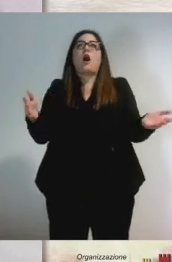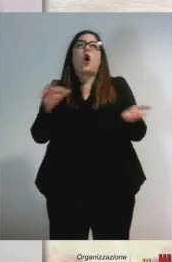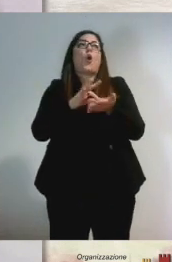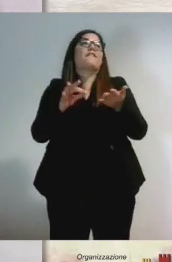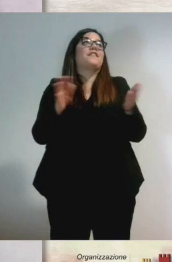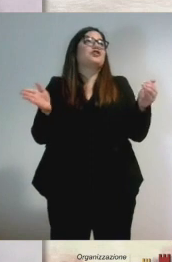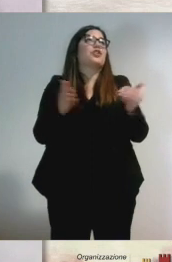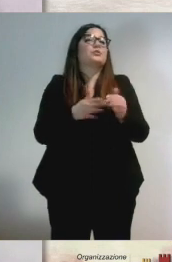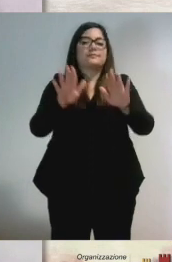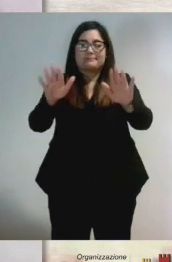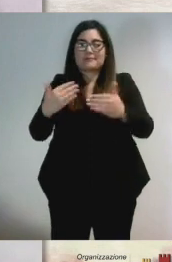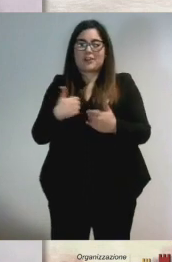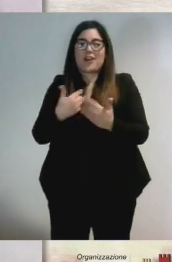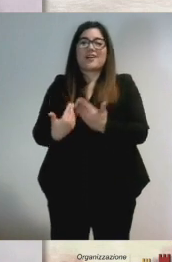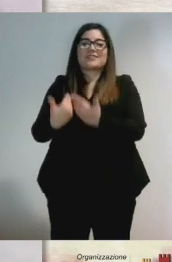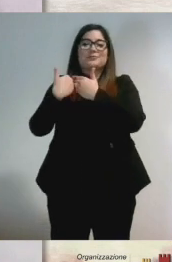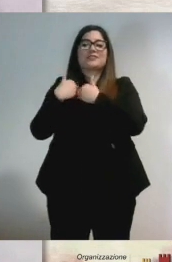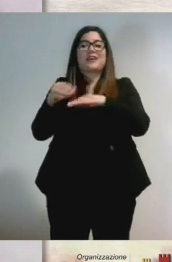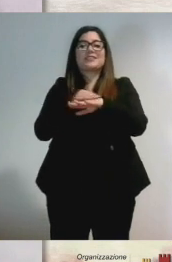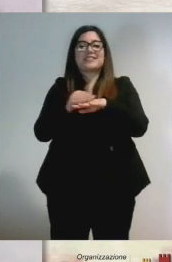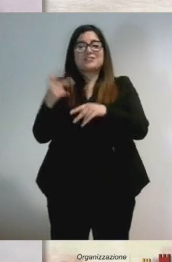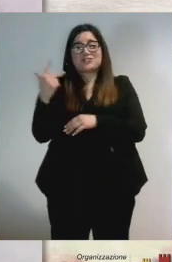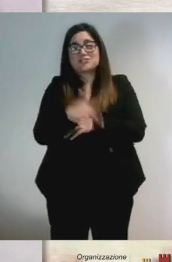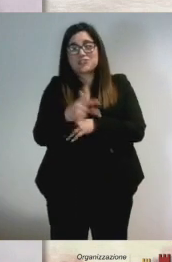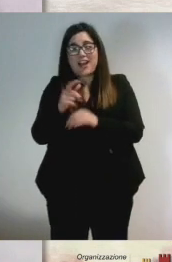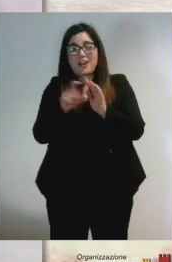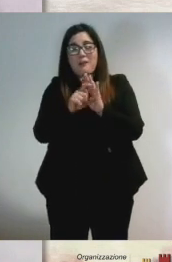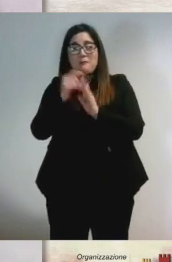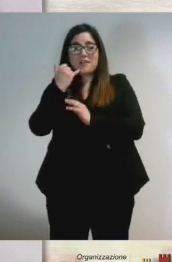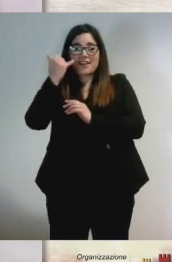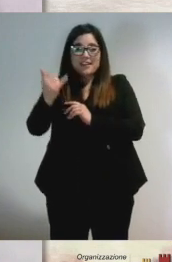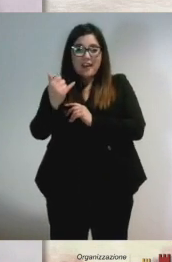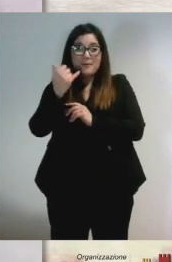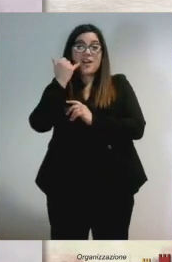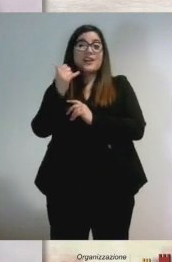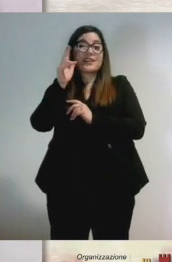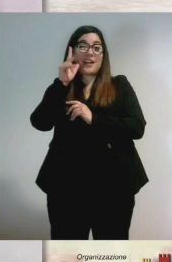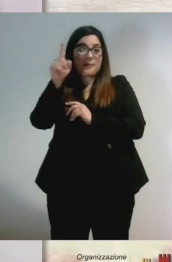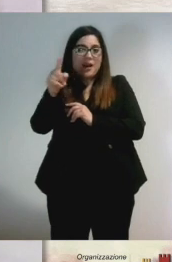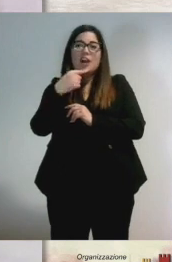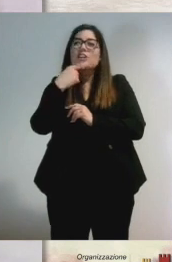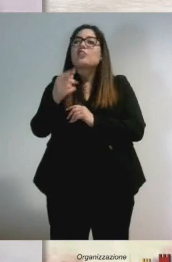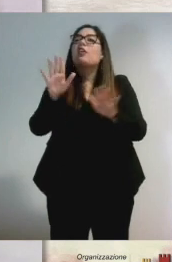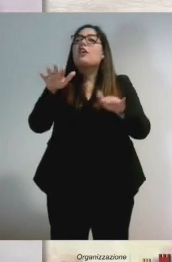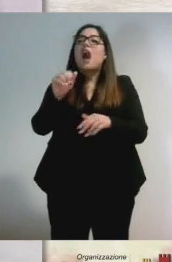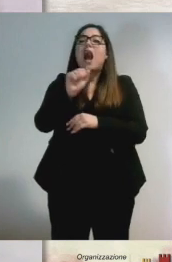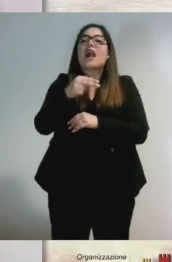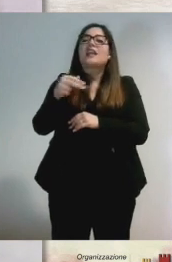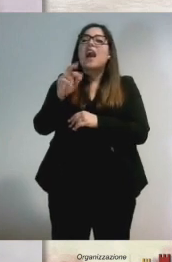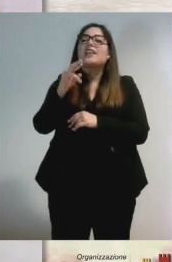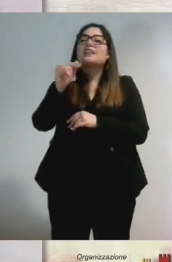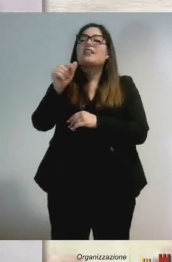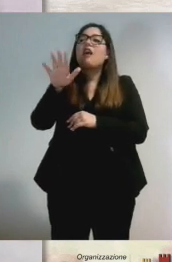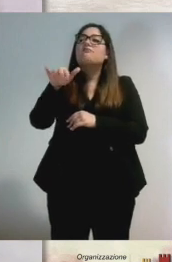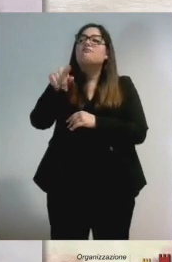chiamare il responsabile dei Servizi Sociali del Comune L'ho chiamata e ho detto Annarita Scusami mi spieghi che cosa